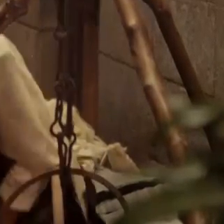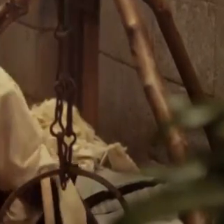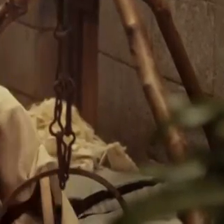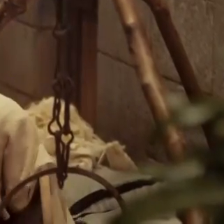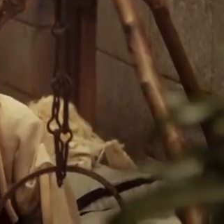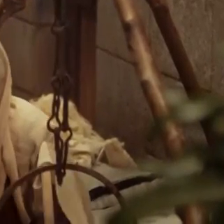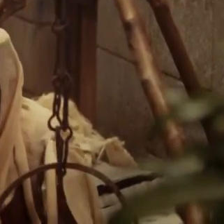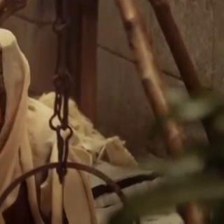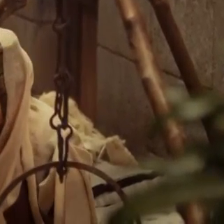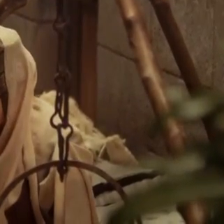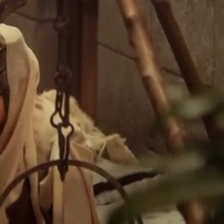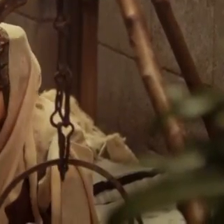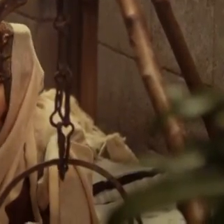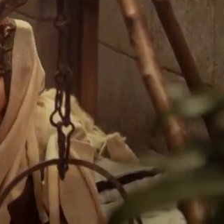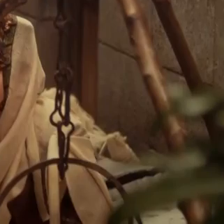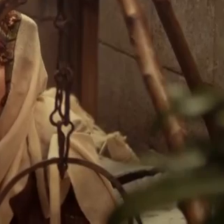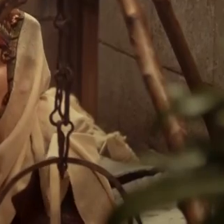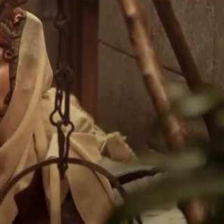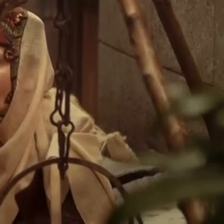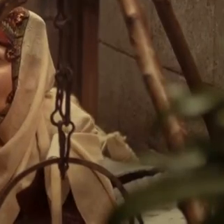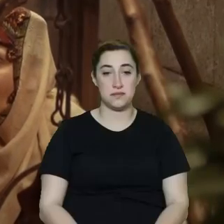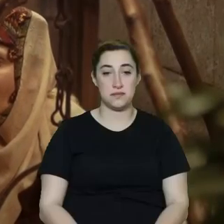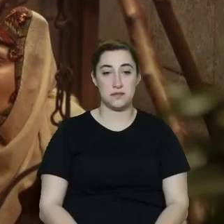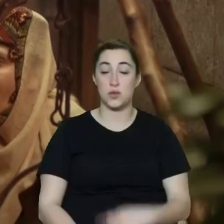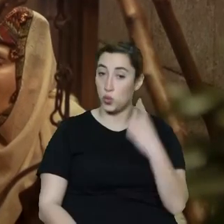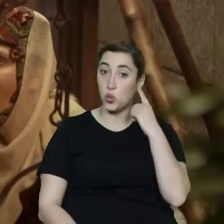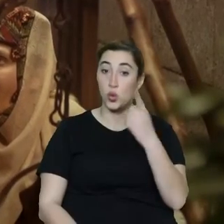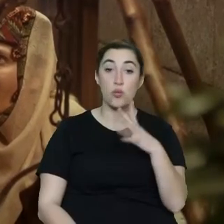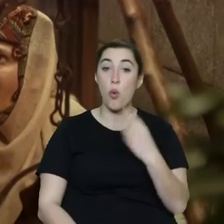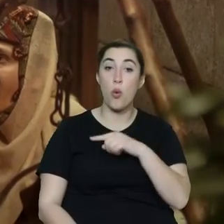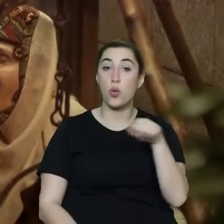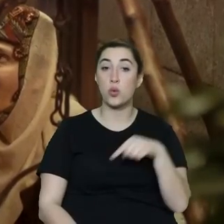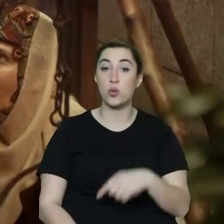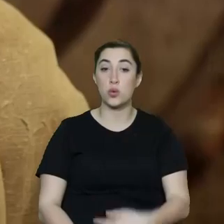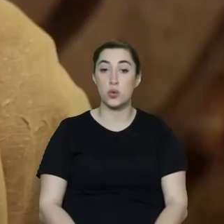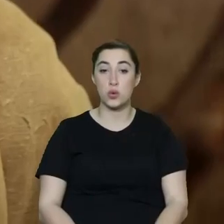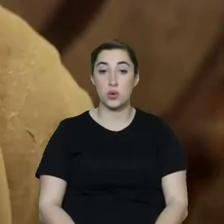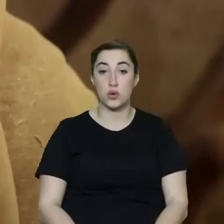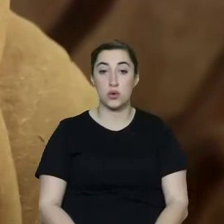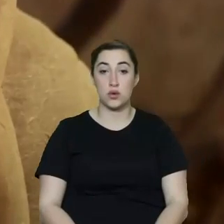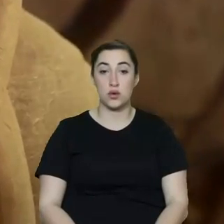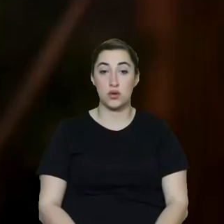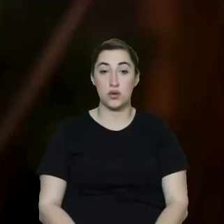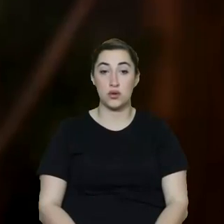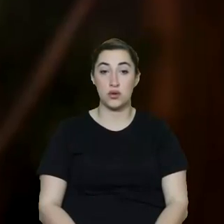ağaya verdi. Hanım ağa yere çöktü. Ayranı yudumluyor. Duydun mu olanları?